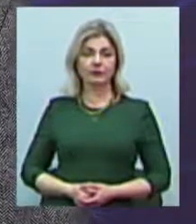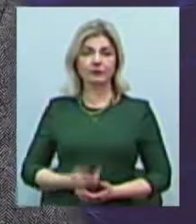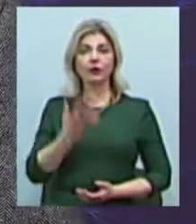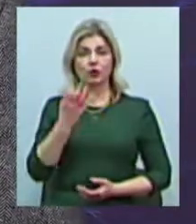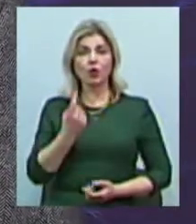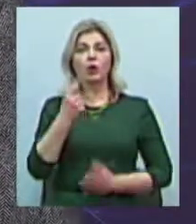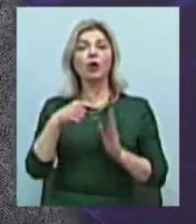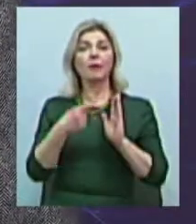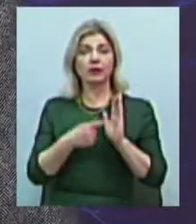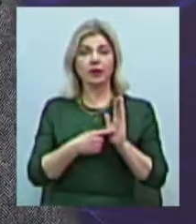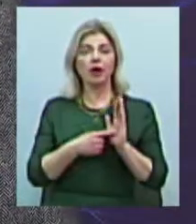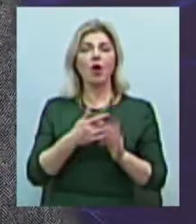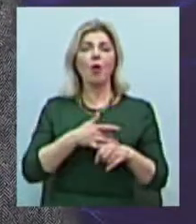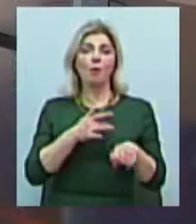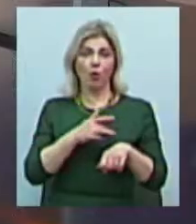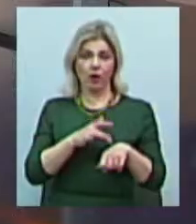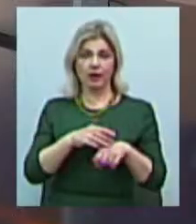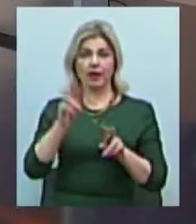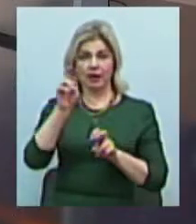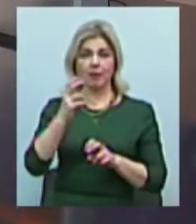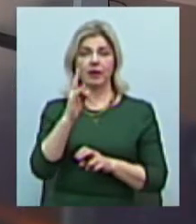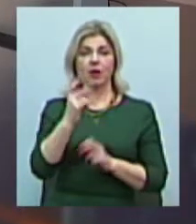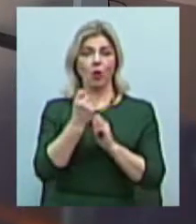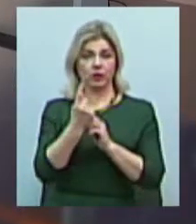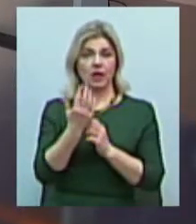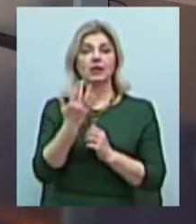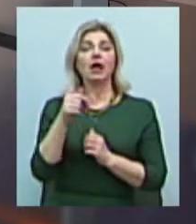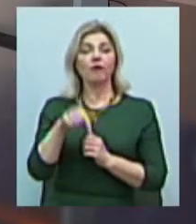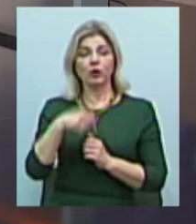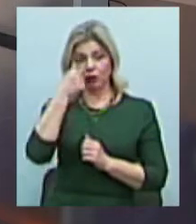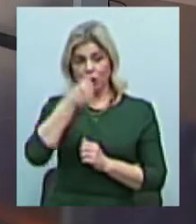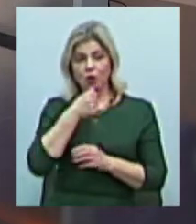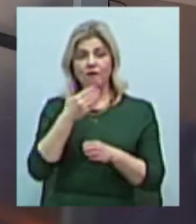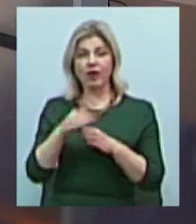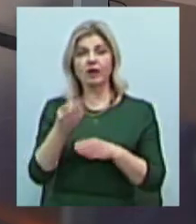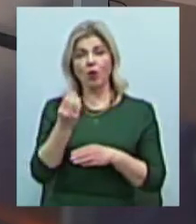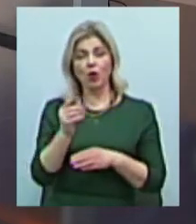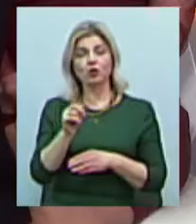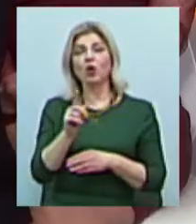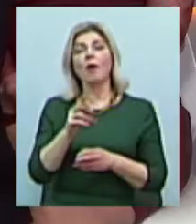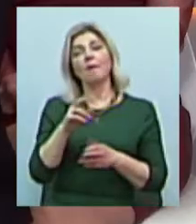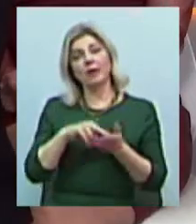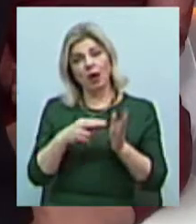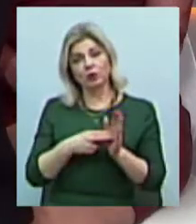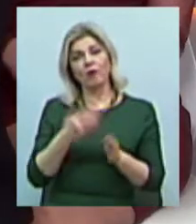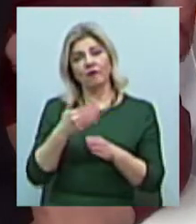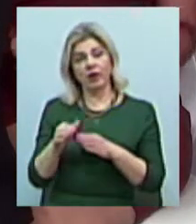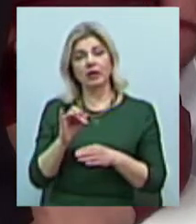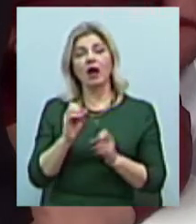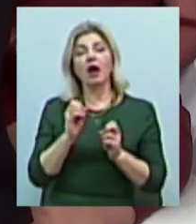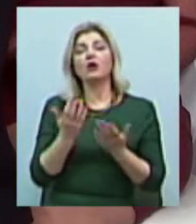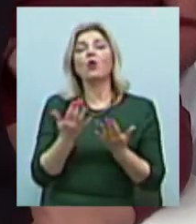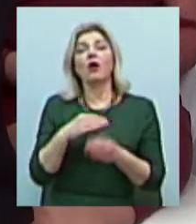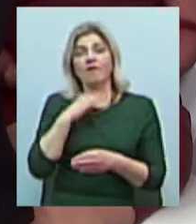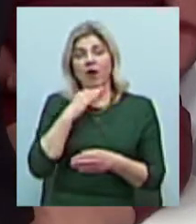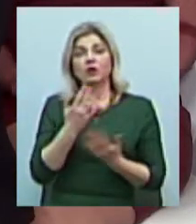питання, знову ж таки болюча тема Н-11. Скільки в цьому році виділили на неї коштів або планується виділити і наскільки цього хватить? І скільки